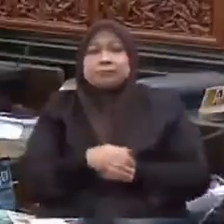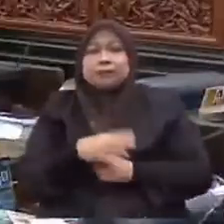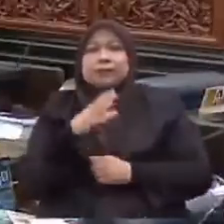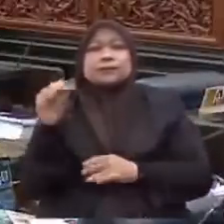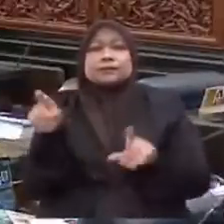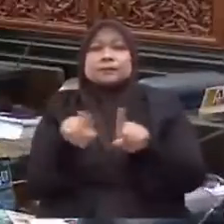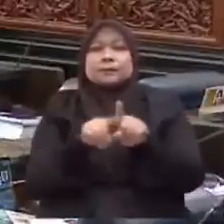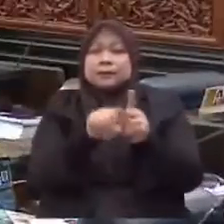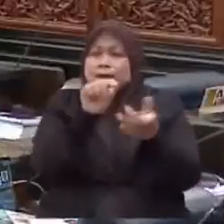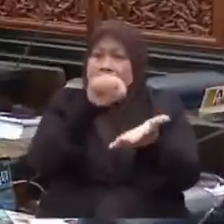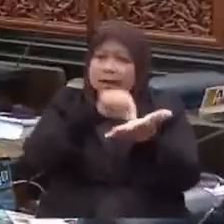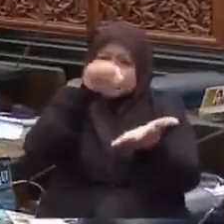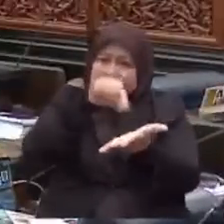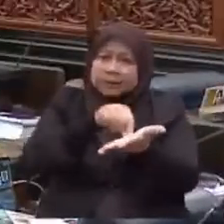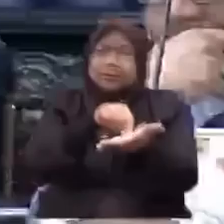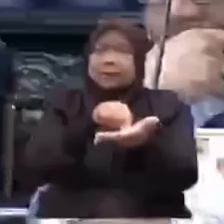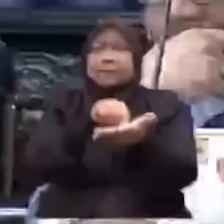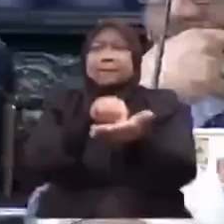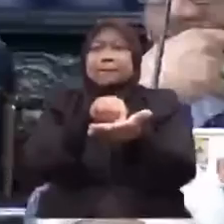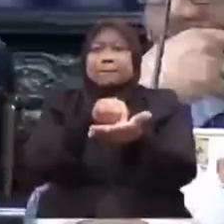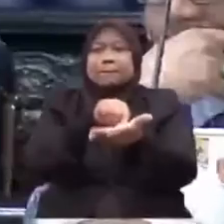juga tentang ayam dengan